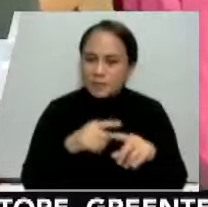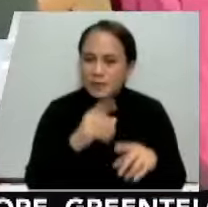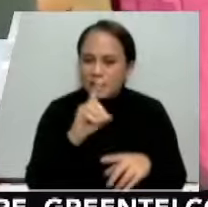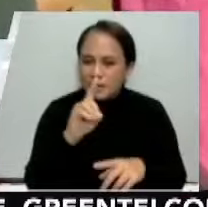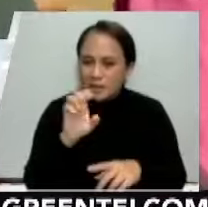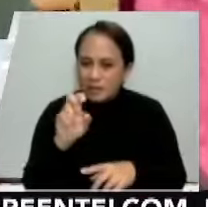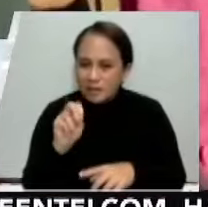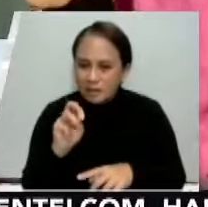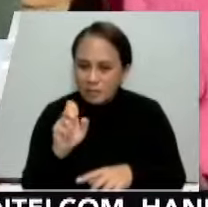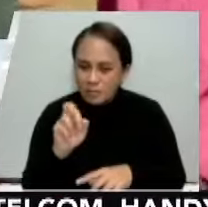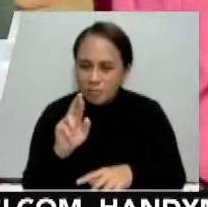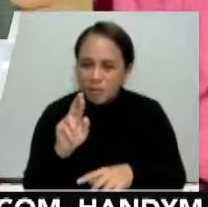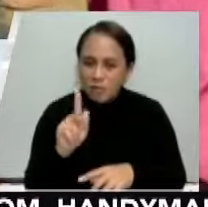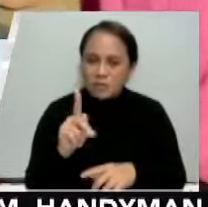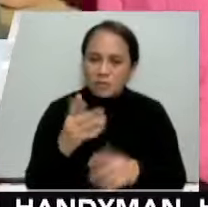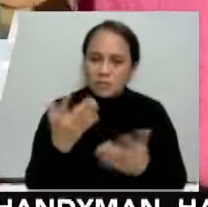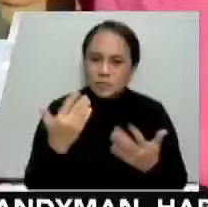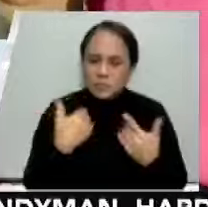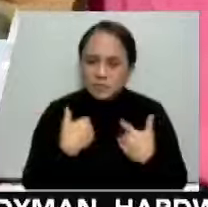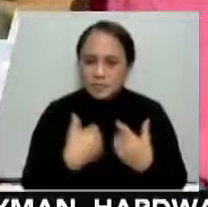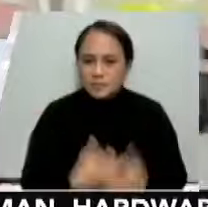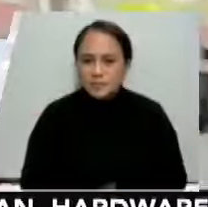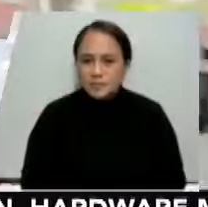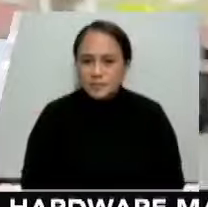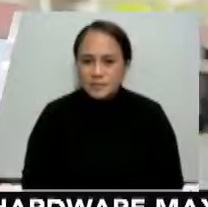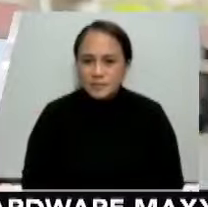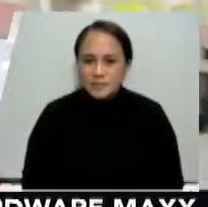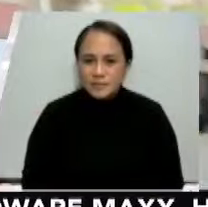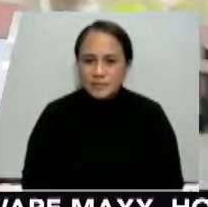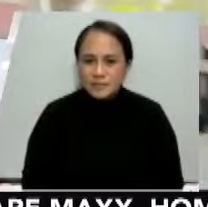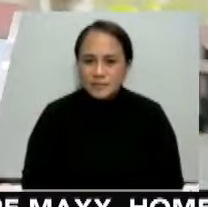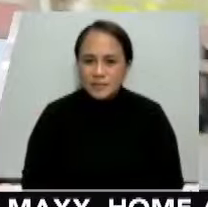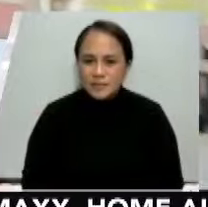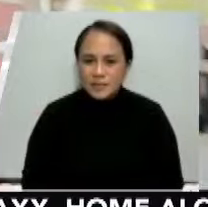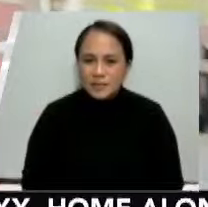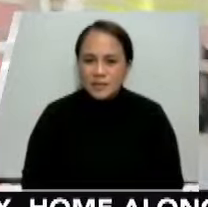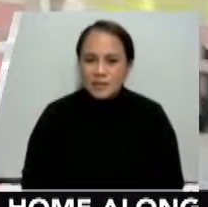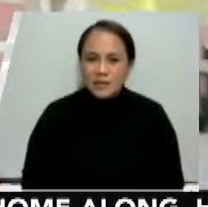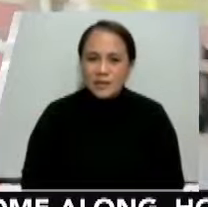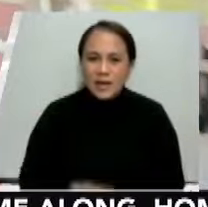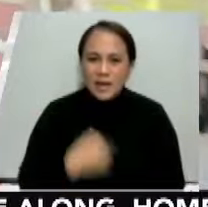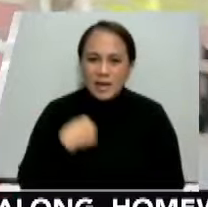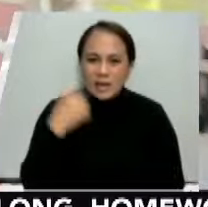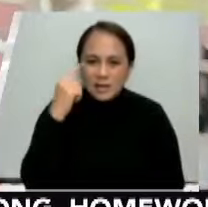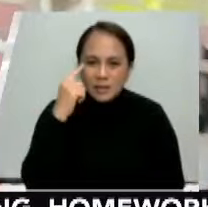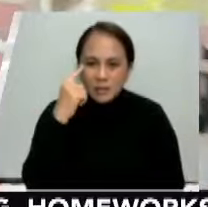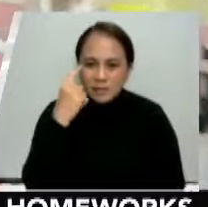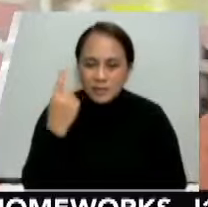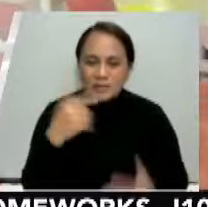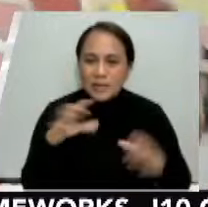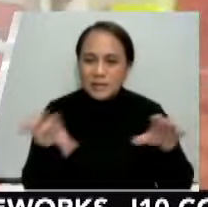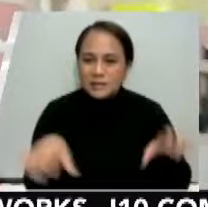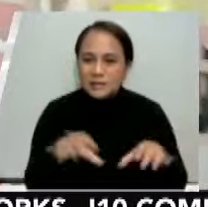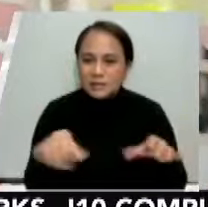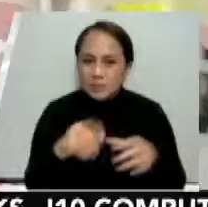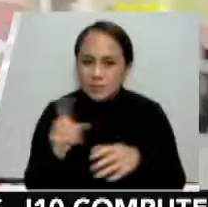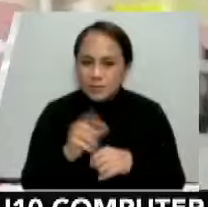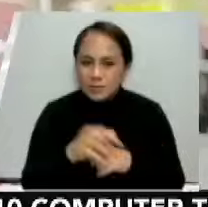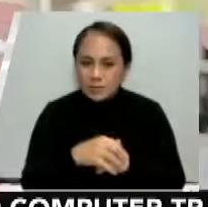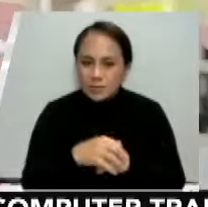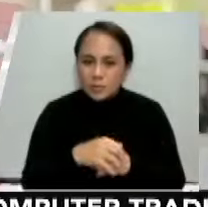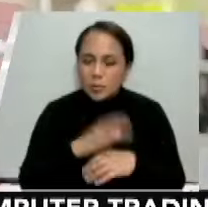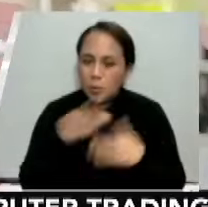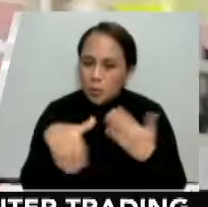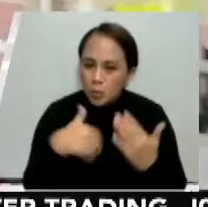It is unbelievable. It's lovely. Unbelievable. I think it's the only aviation activity na lahat